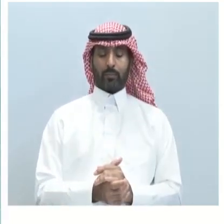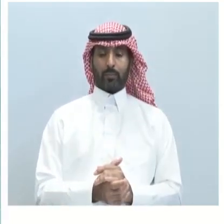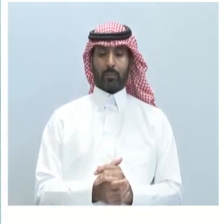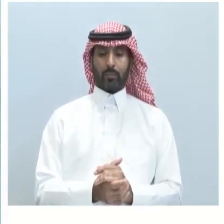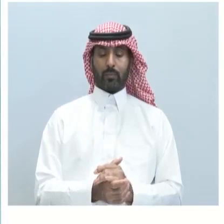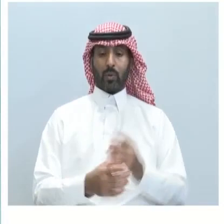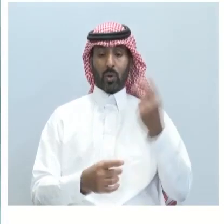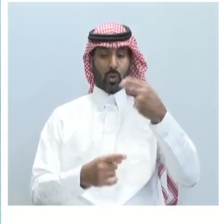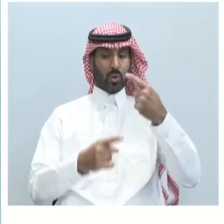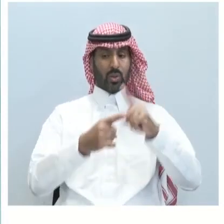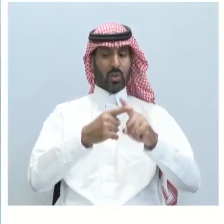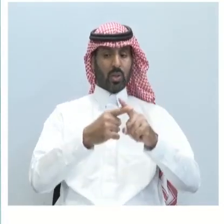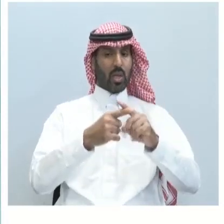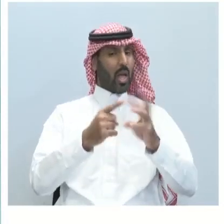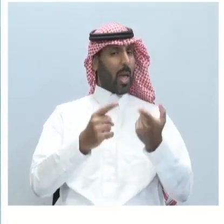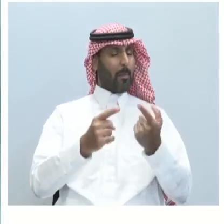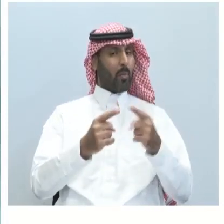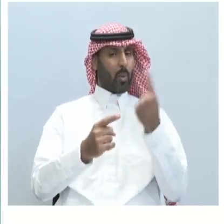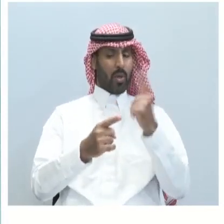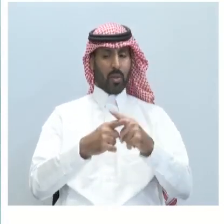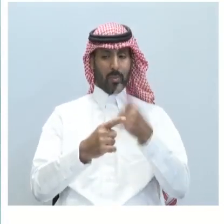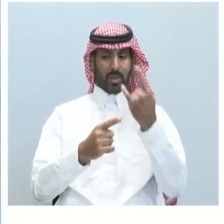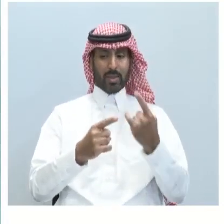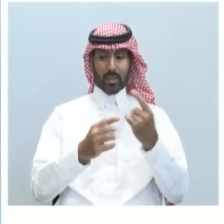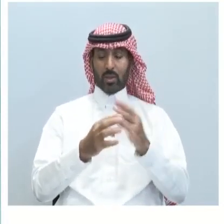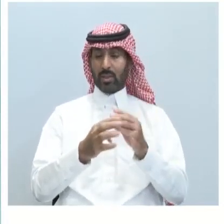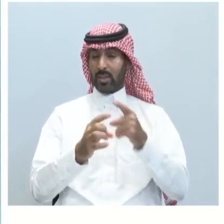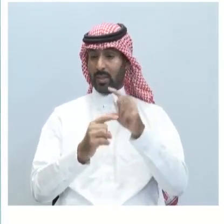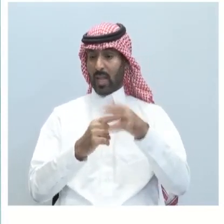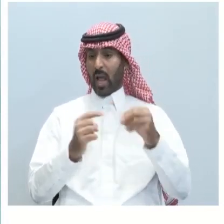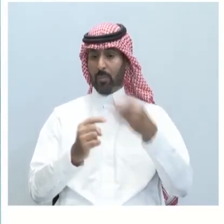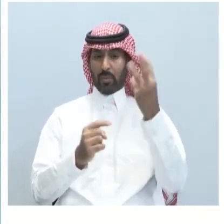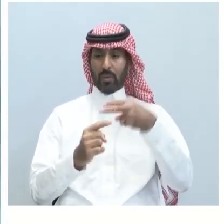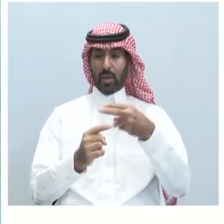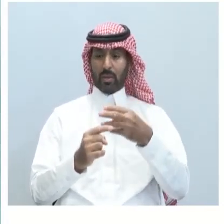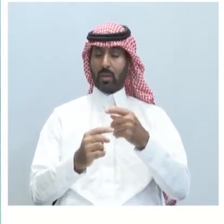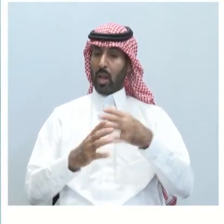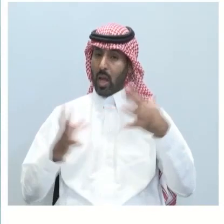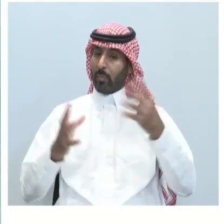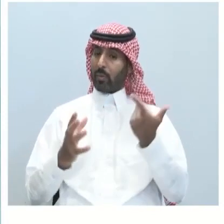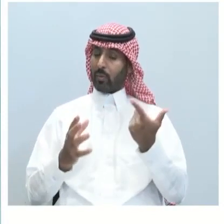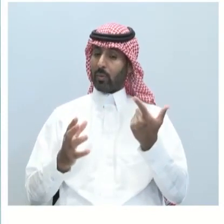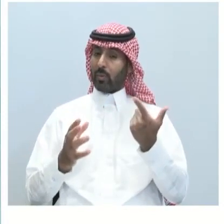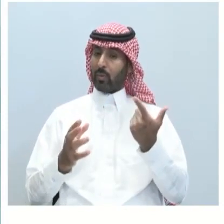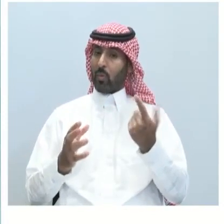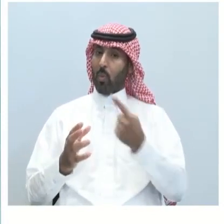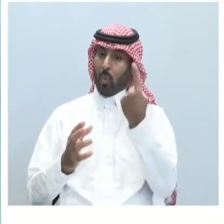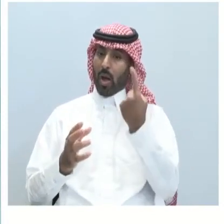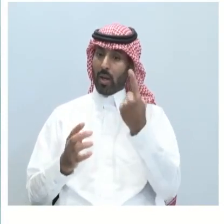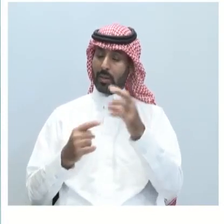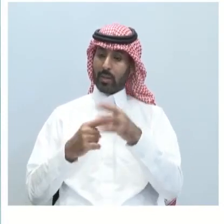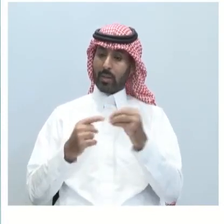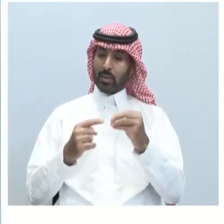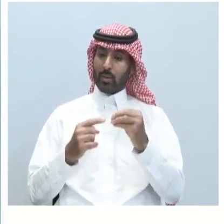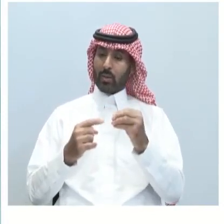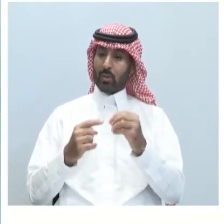المساله واحد ضرب عشره اس سالب 13 طيب مين الاكبر قيمه الان والسالب واحد او